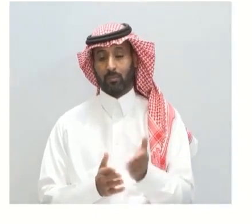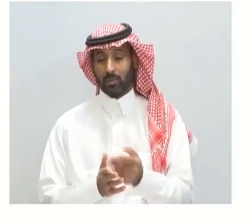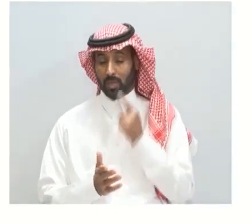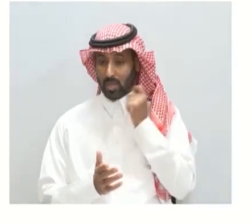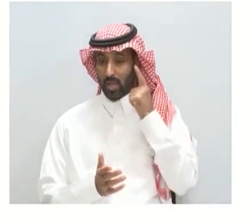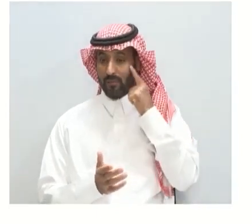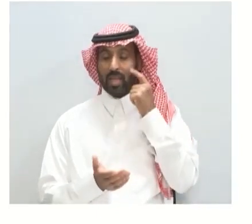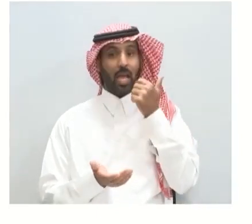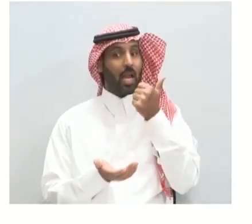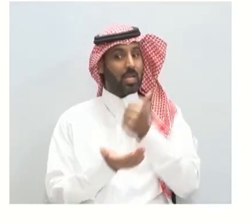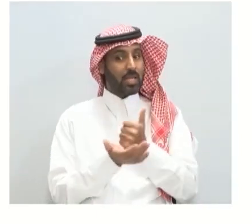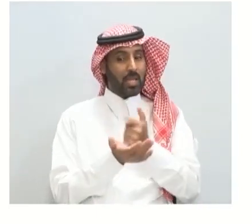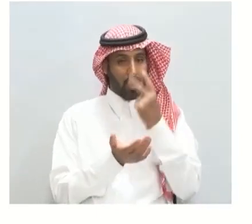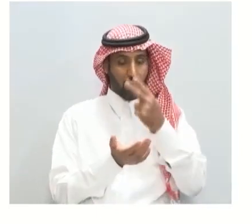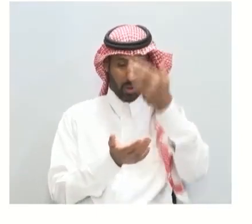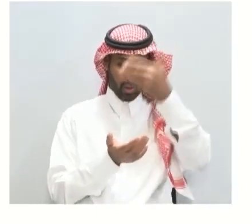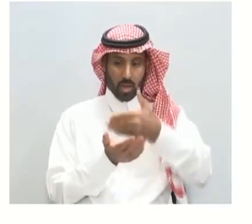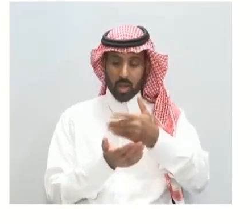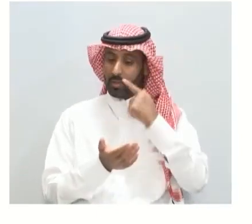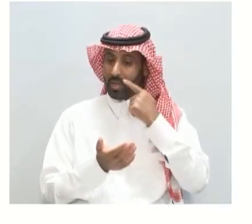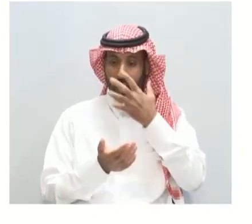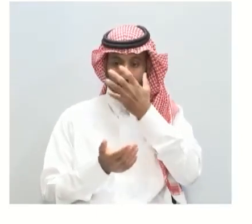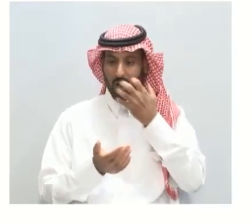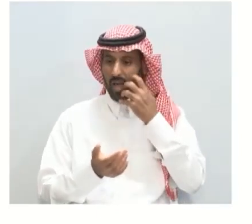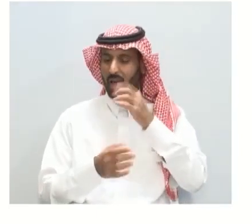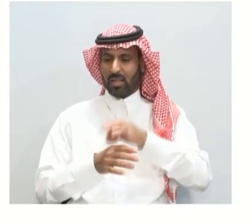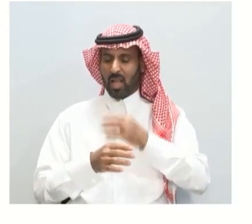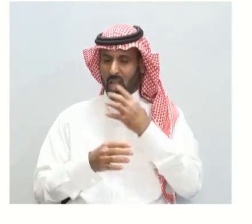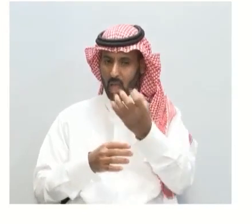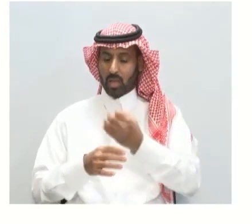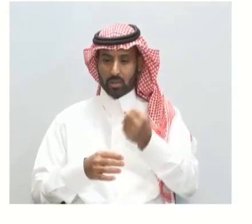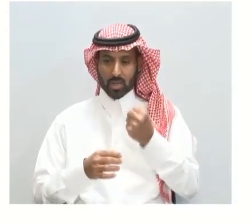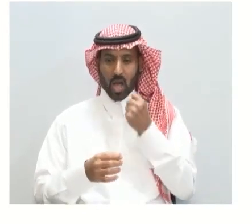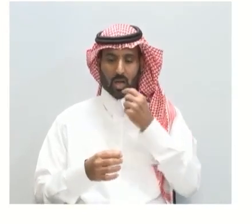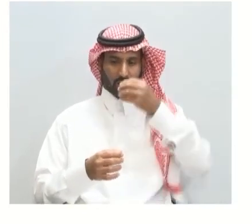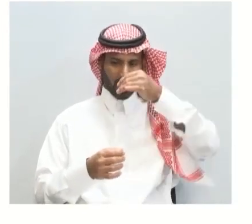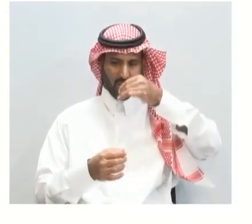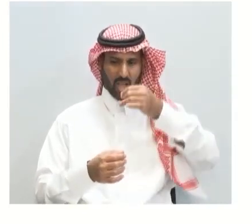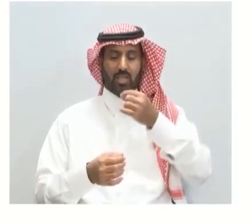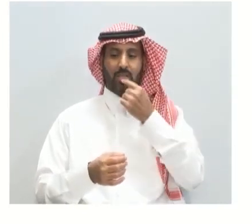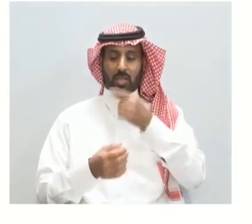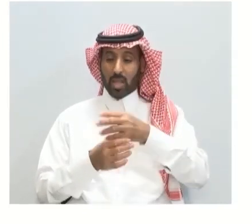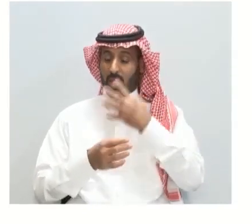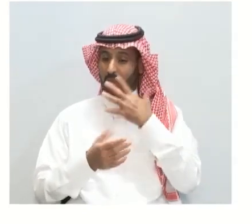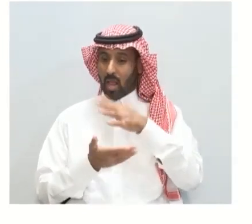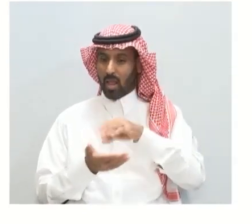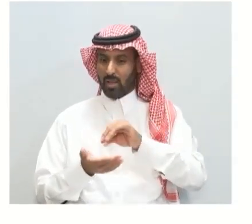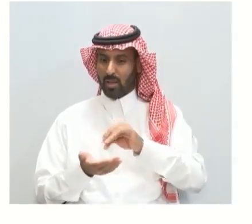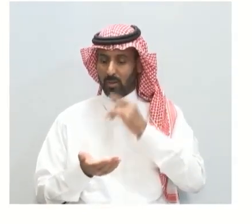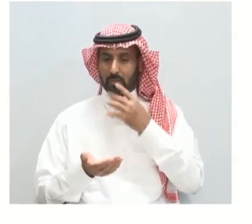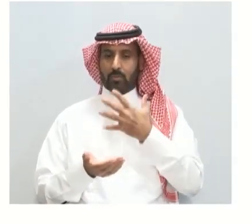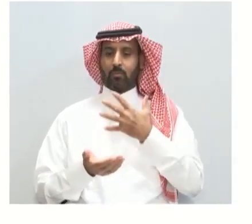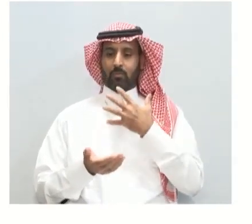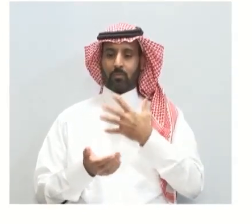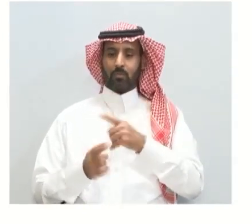الفكره الرئيسه ظهر معنا تحصل المخلوقات الحيه على الطاقه بتحليل الجزيئات العضويه في اثناء عمليه التنفس